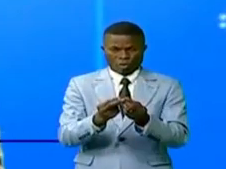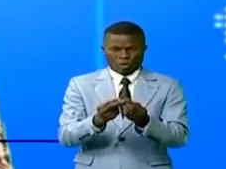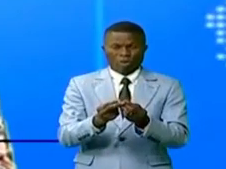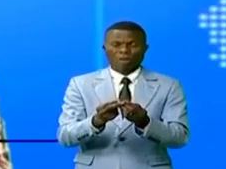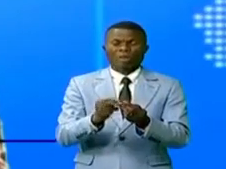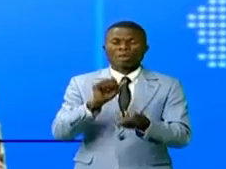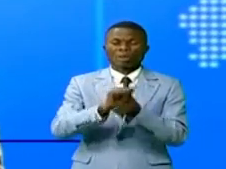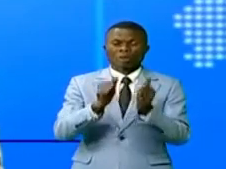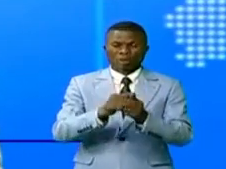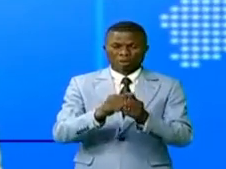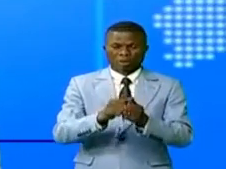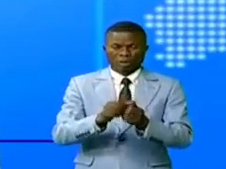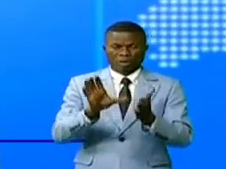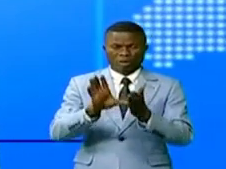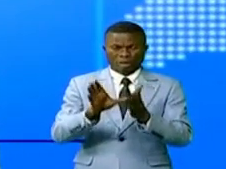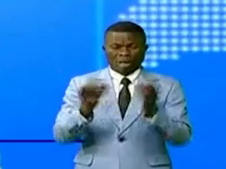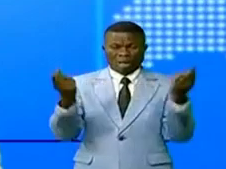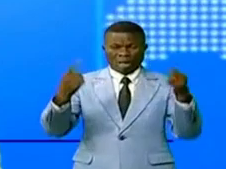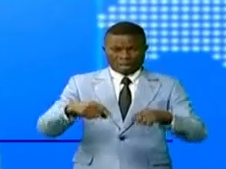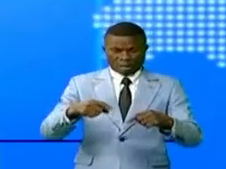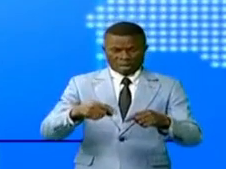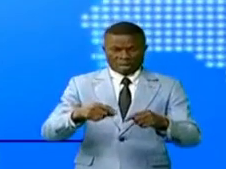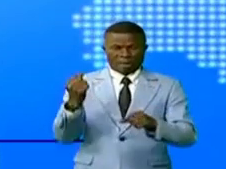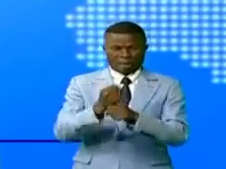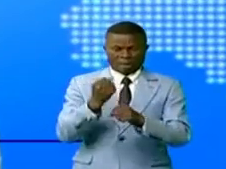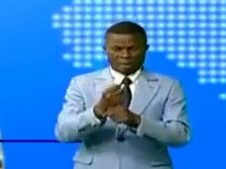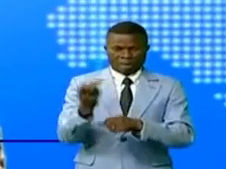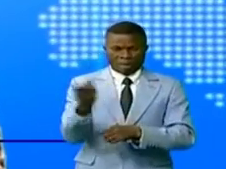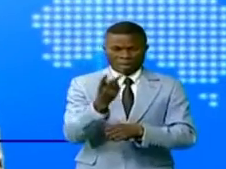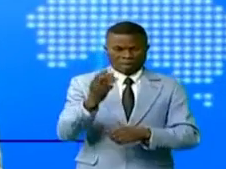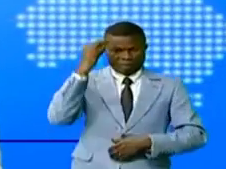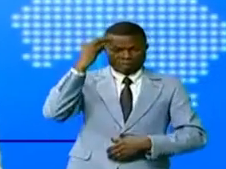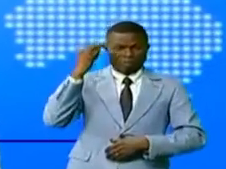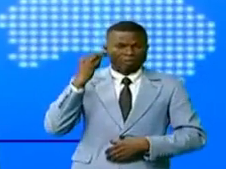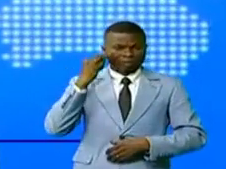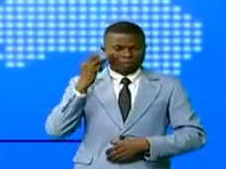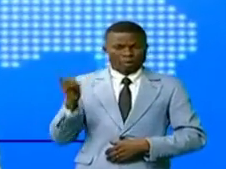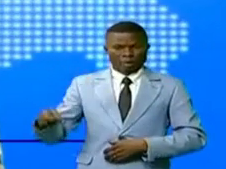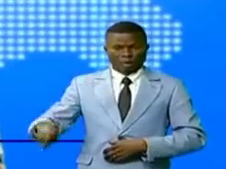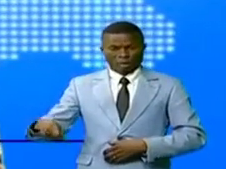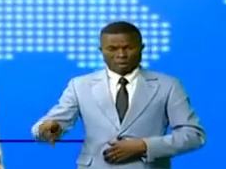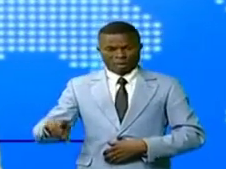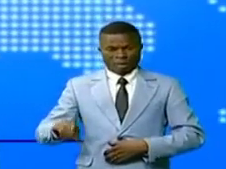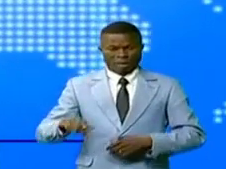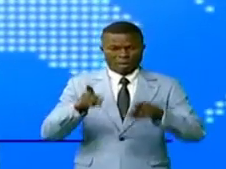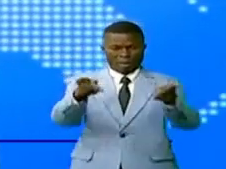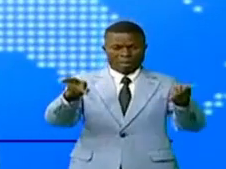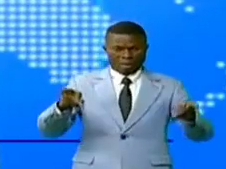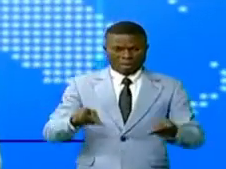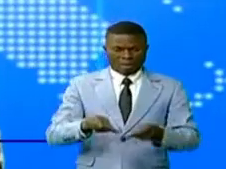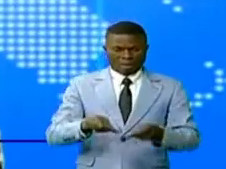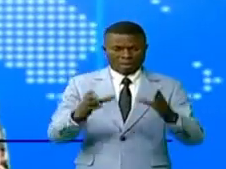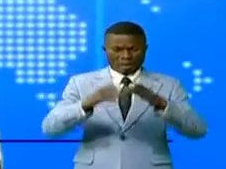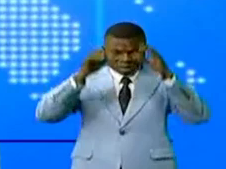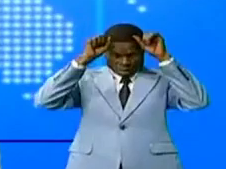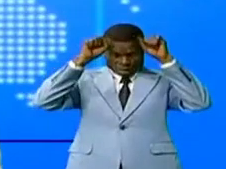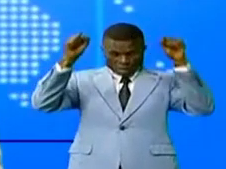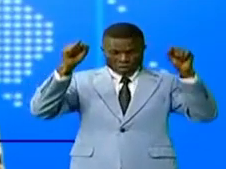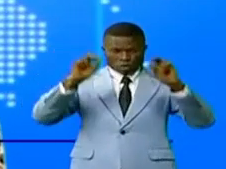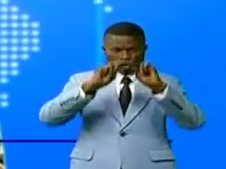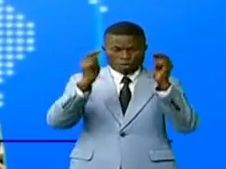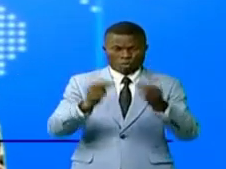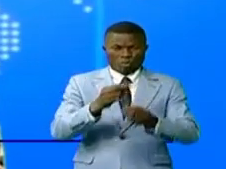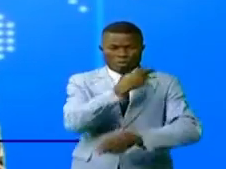passé en revue lors d'une séance de travail entre le ministre provincial de l'Environnement avec le président de